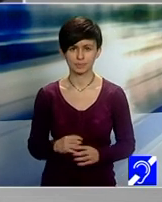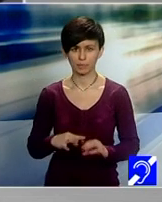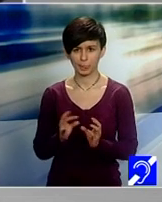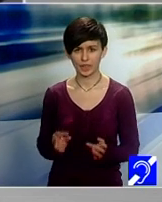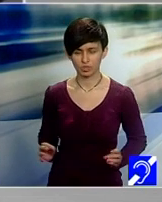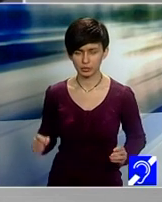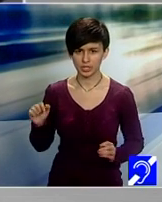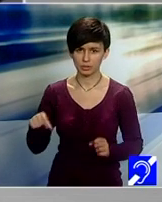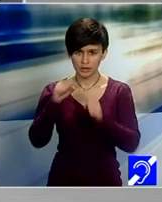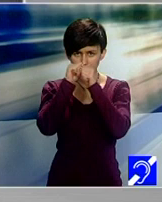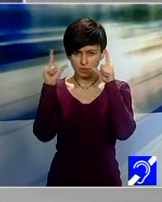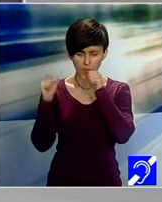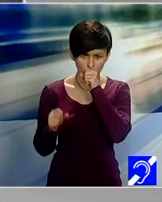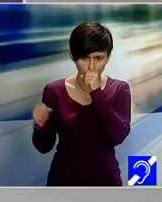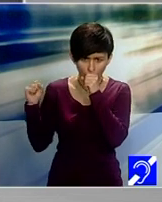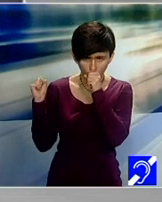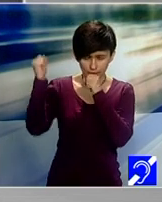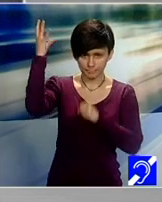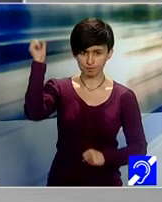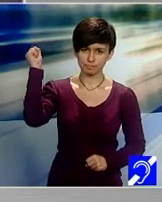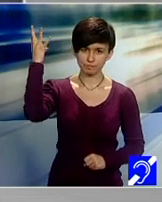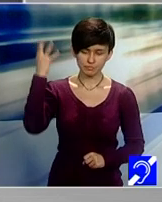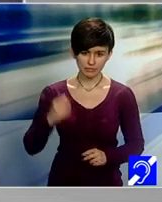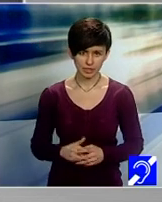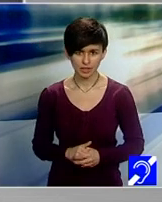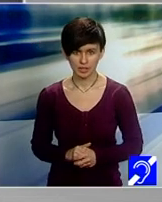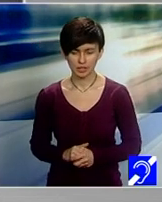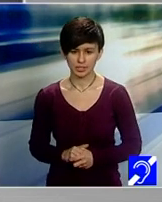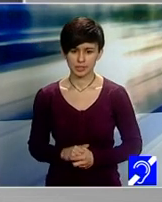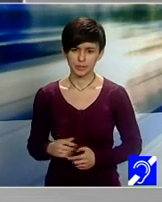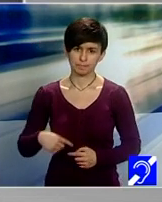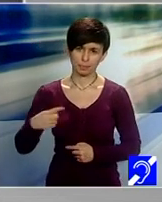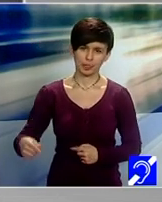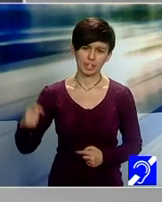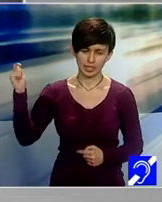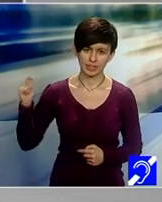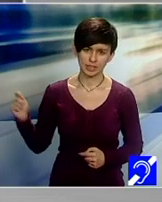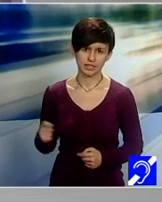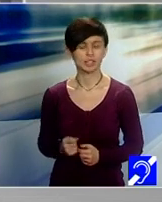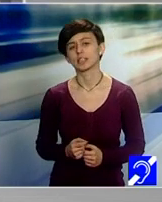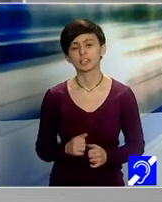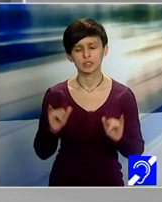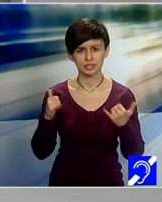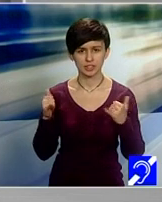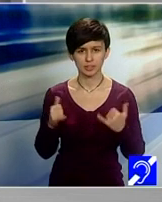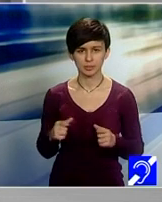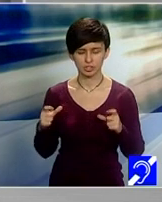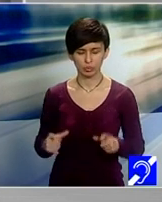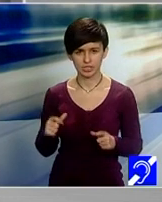trezească politicienii, sunt alegeri sau din alte motive. În alte țări de multă vreme se întâmplă situația